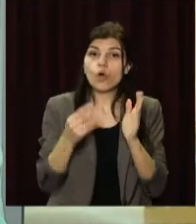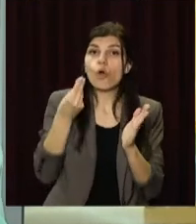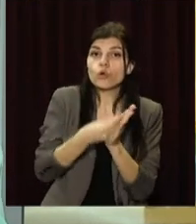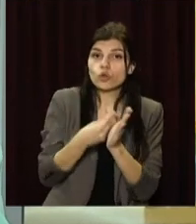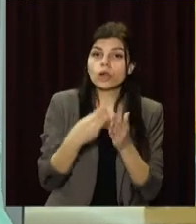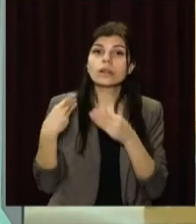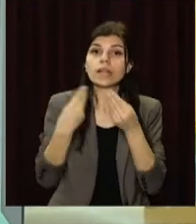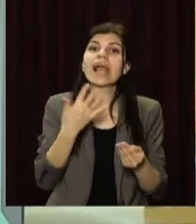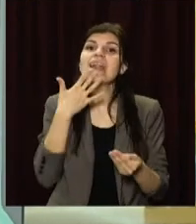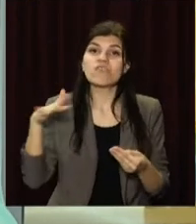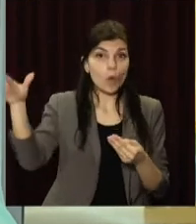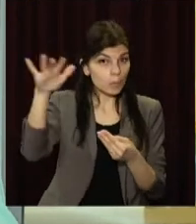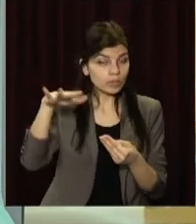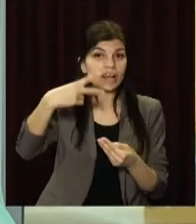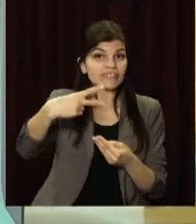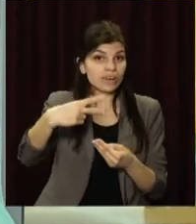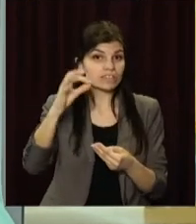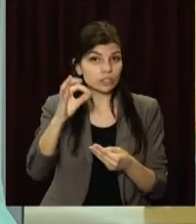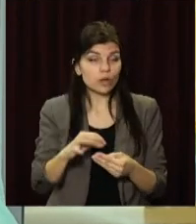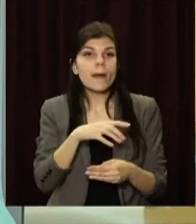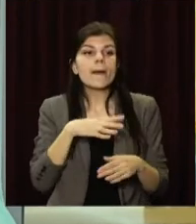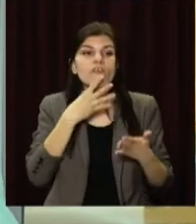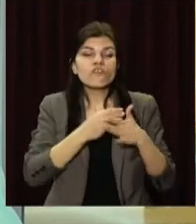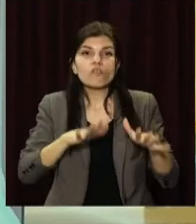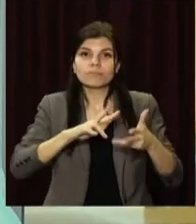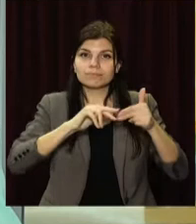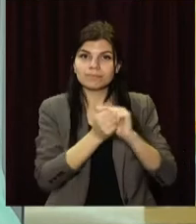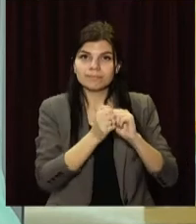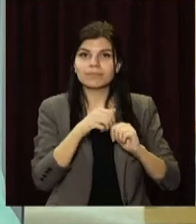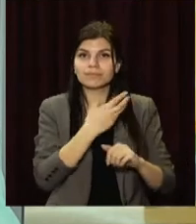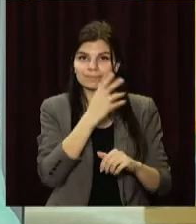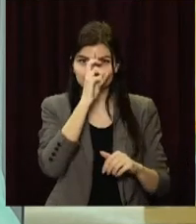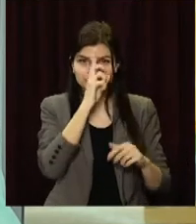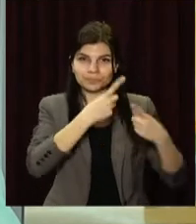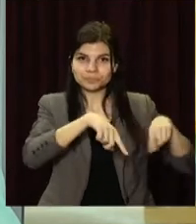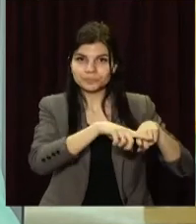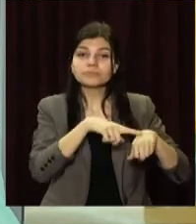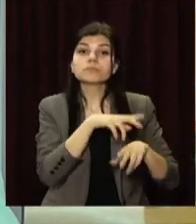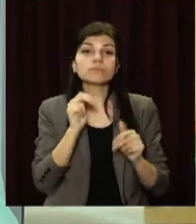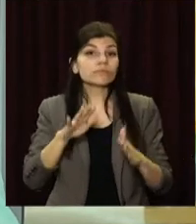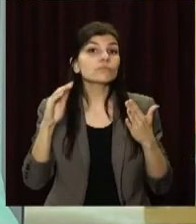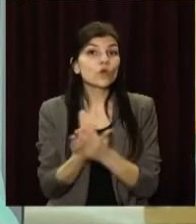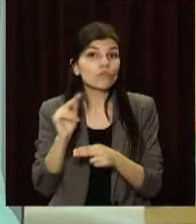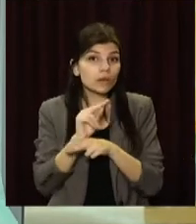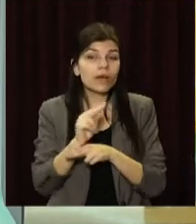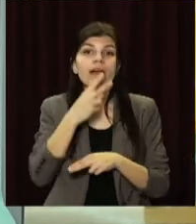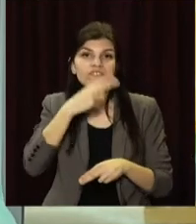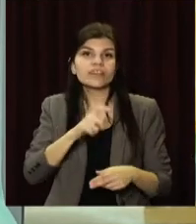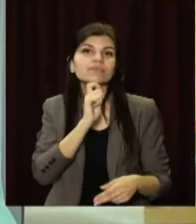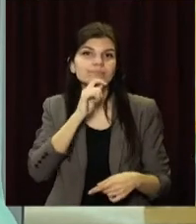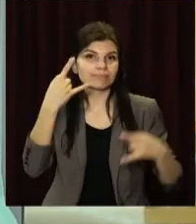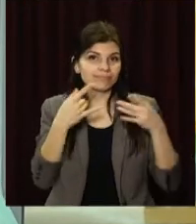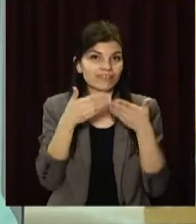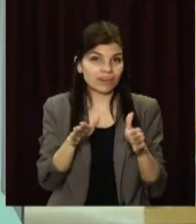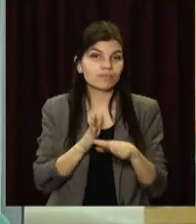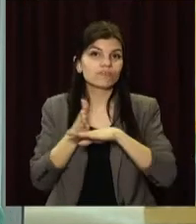коштів надають європейці, 20% сплачує міський бюджет. Як проходить оновлення навчальних закладів, бачили журналісти